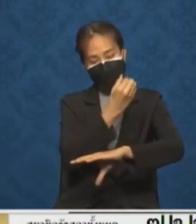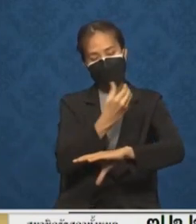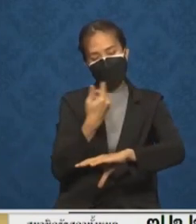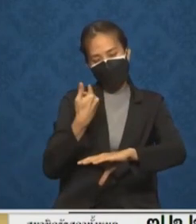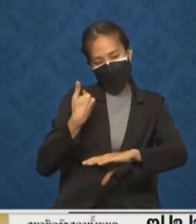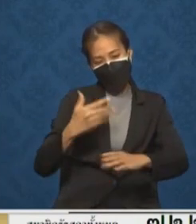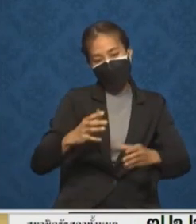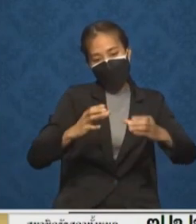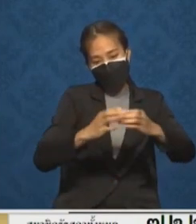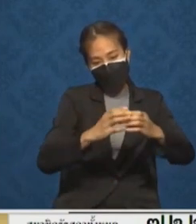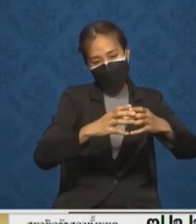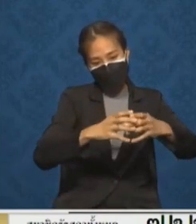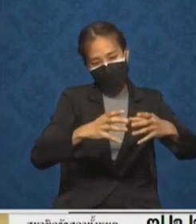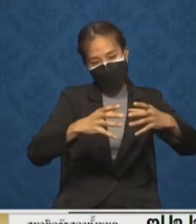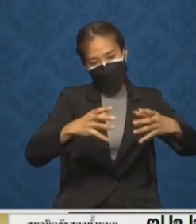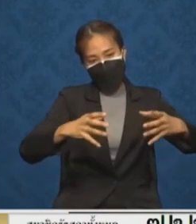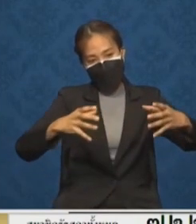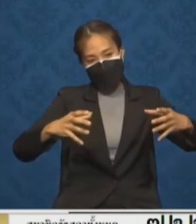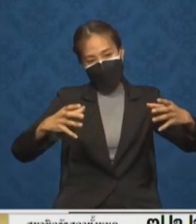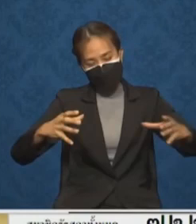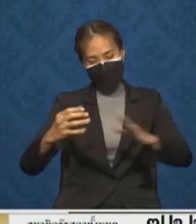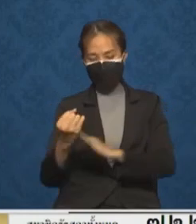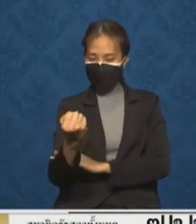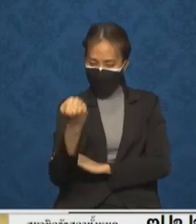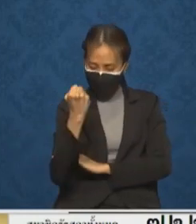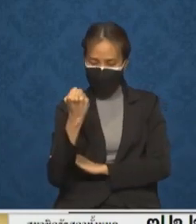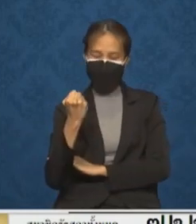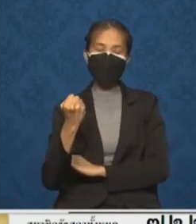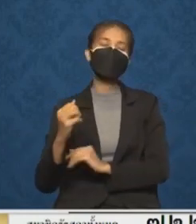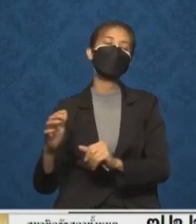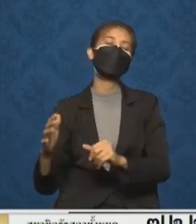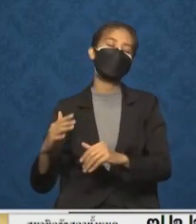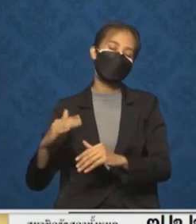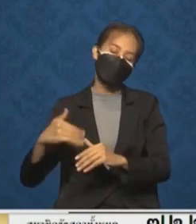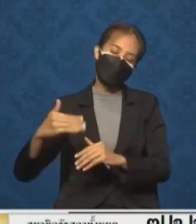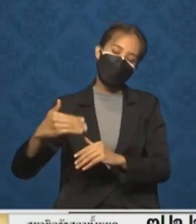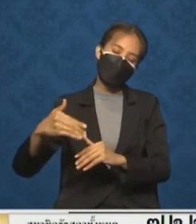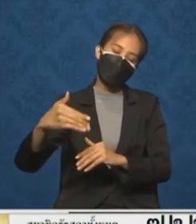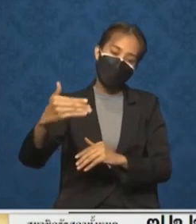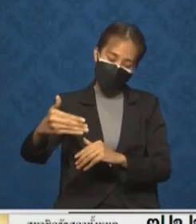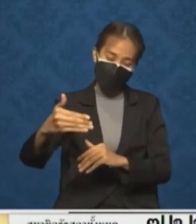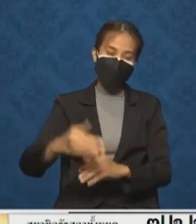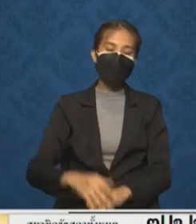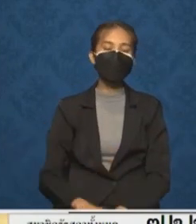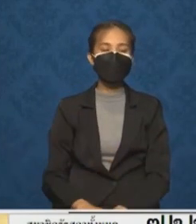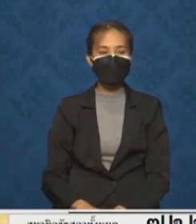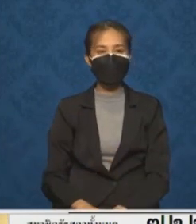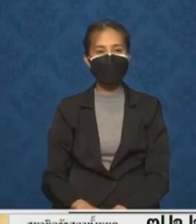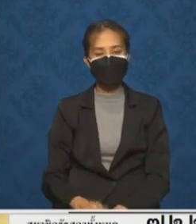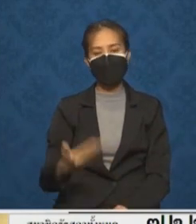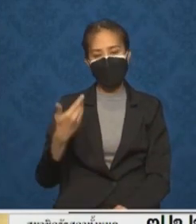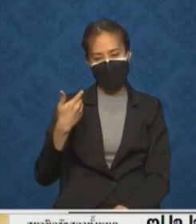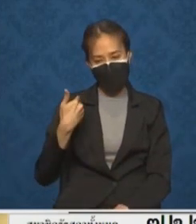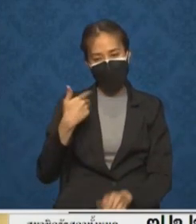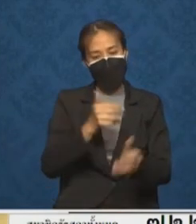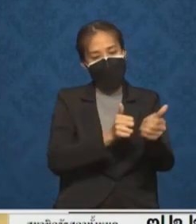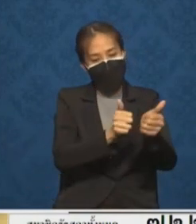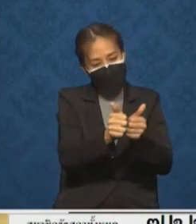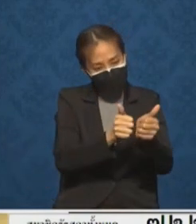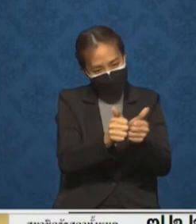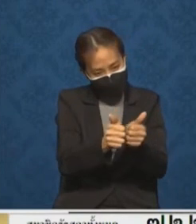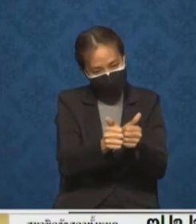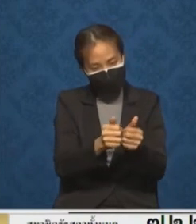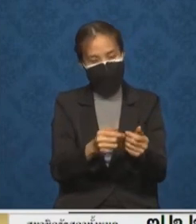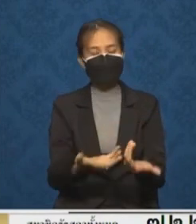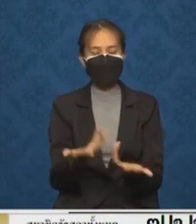โตและมีความเข้มแข็งมากยิ่งขึ้นเป็นลำดับได้มีการแข่งขันกันในเชิงอุด